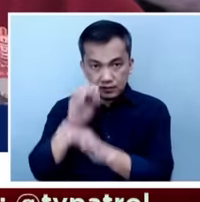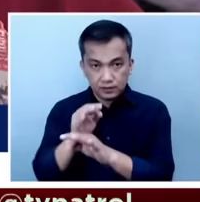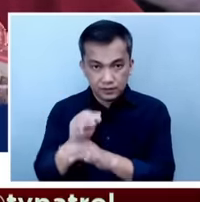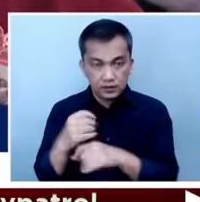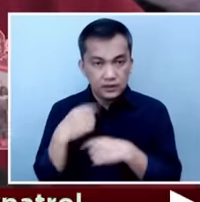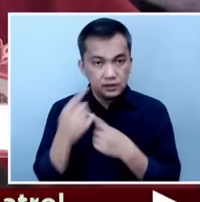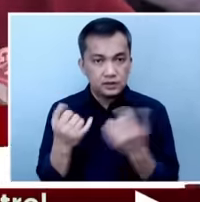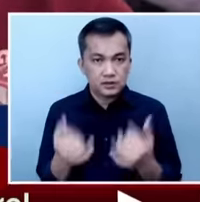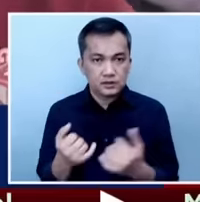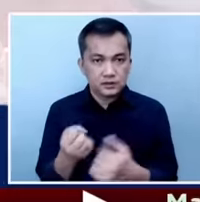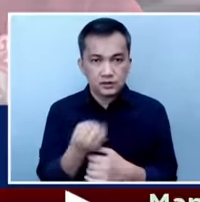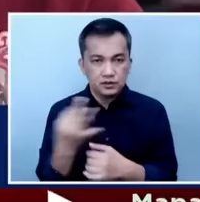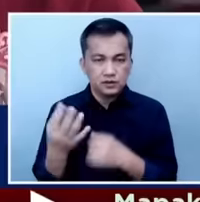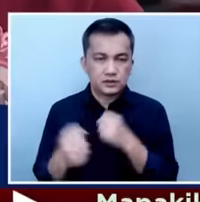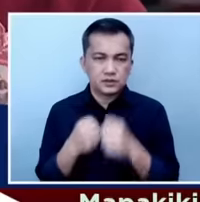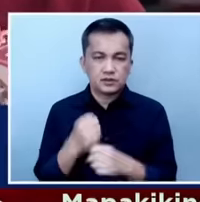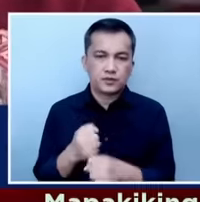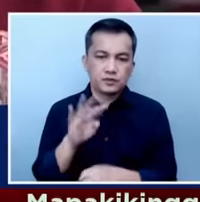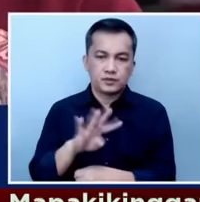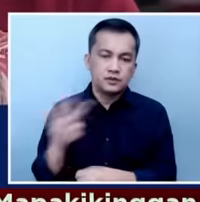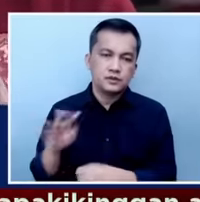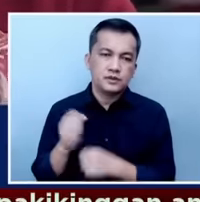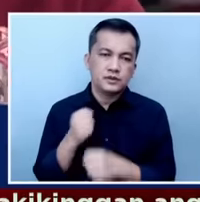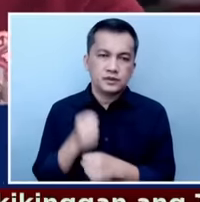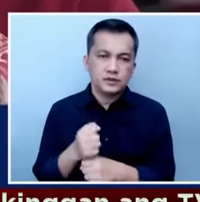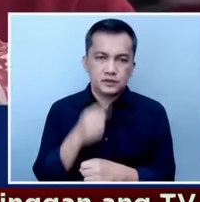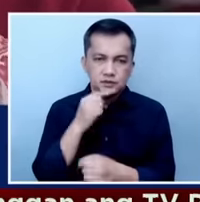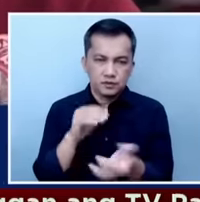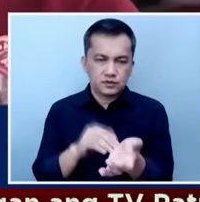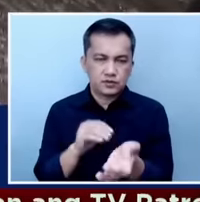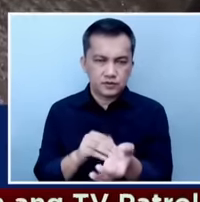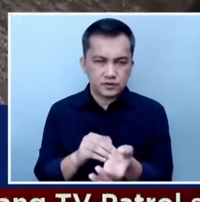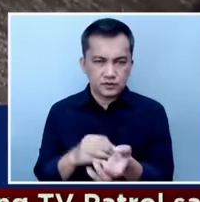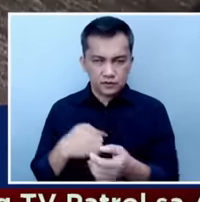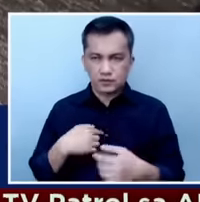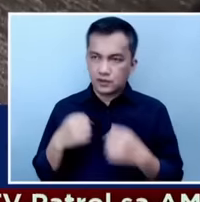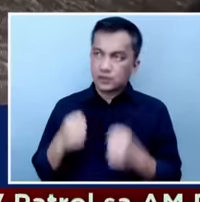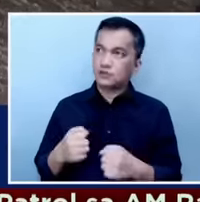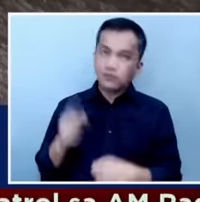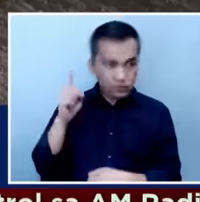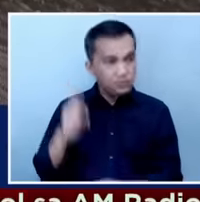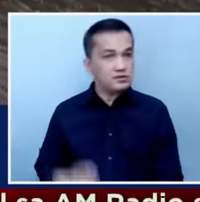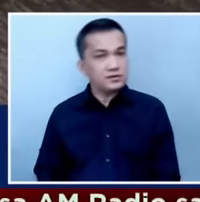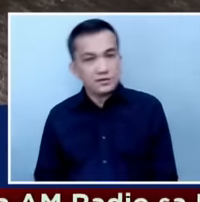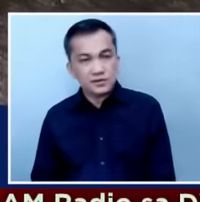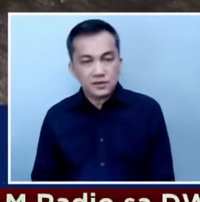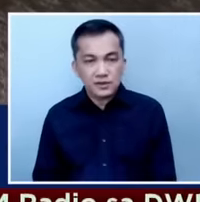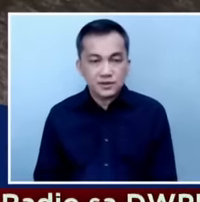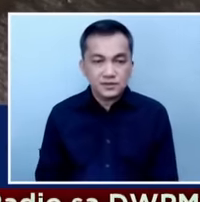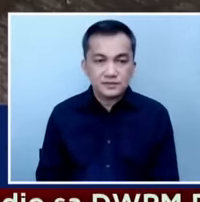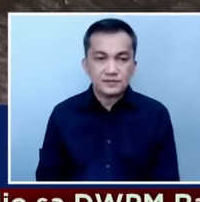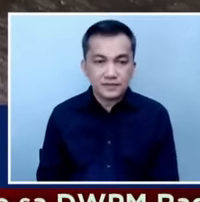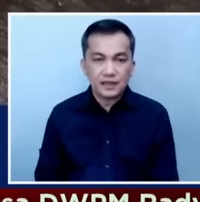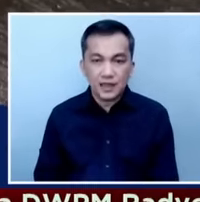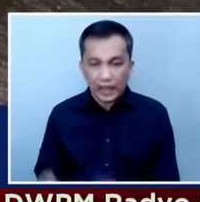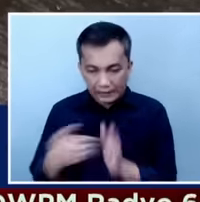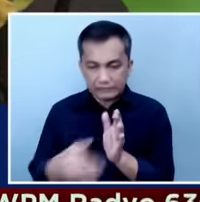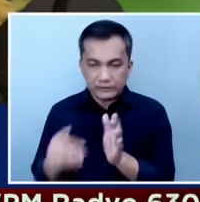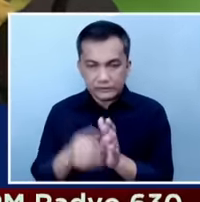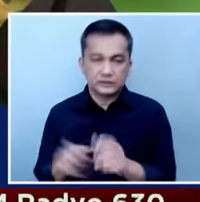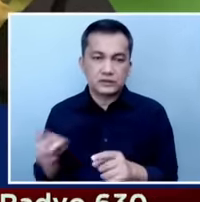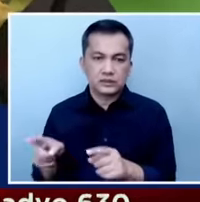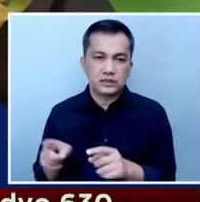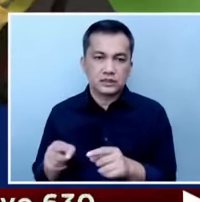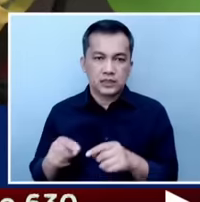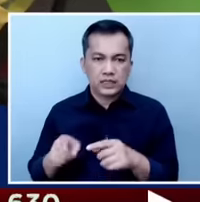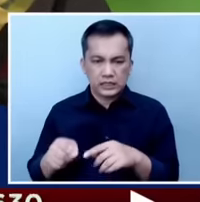Ilang taon na, 44 years na. Sabi nga ng doktor ko, ang lakas ko sa itas eh. Sunod-sunod ding nagpagamot ang mga debotong